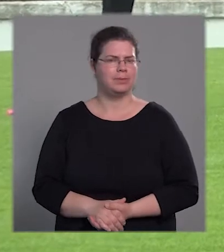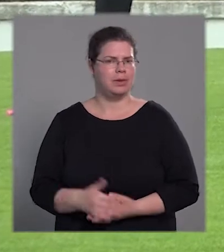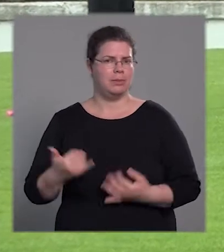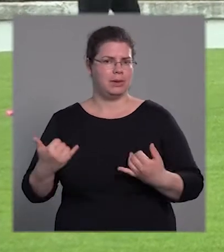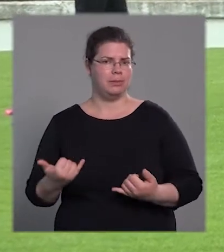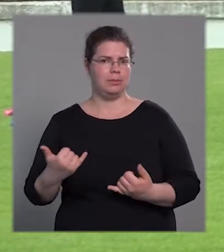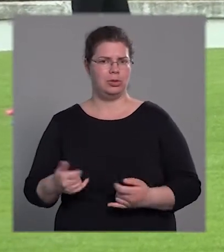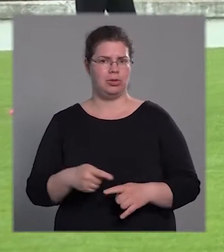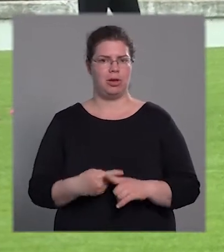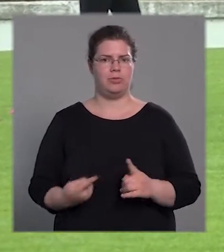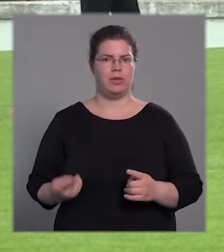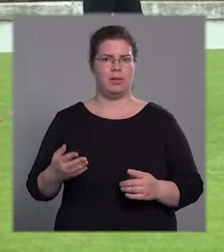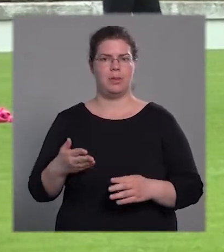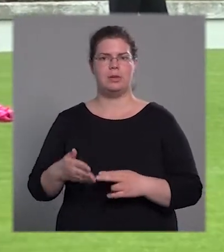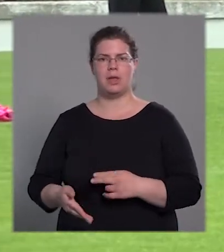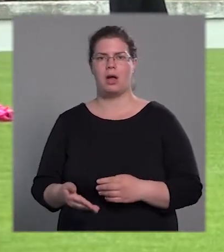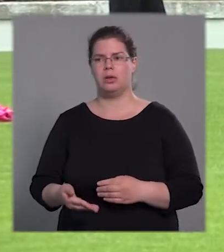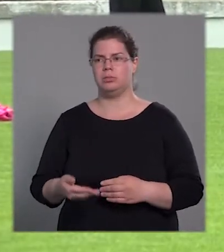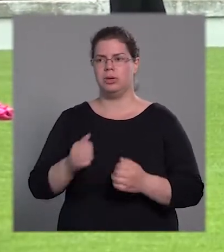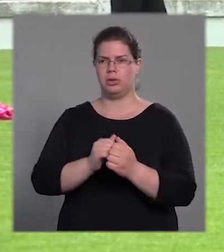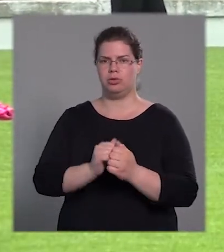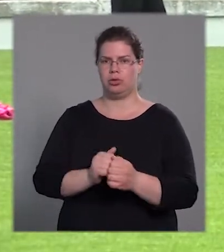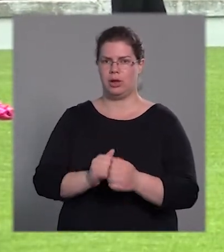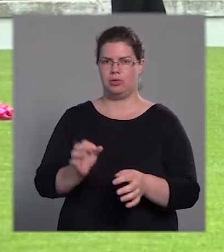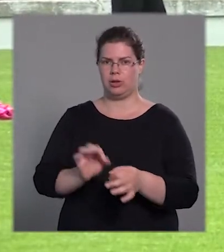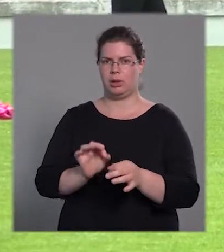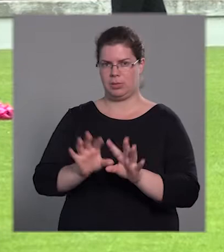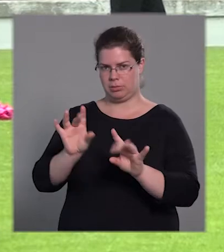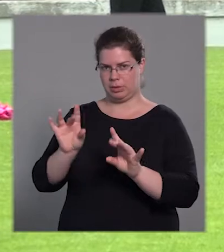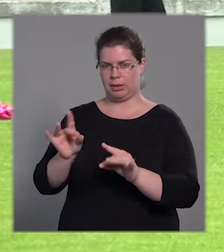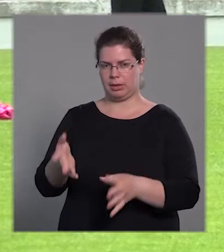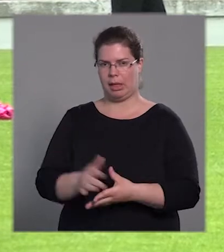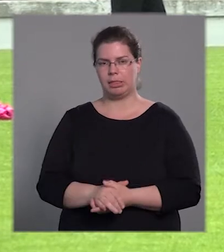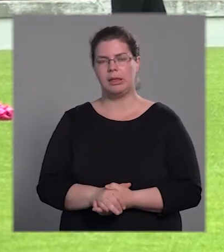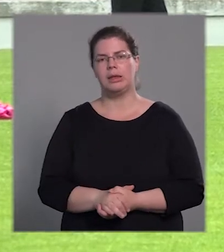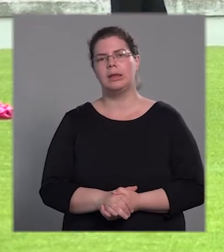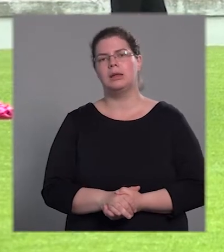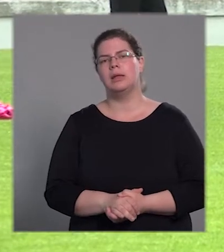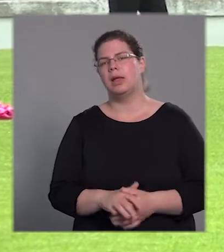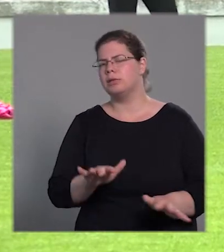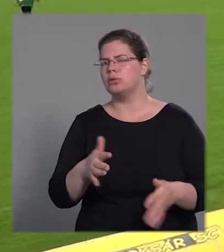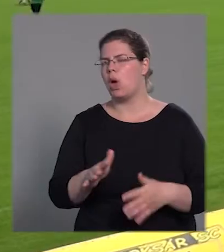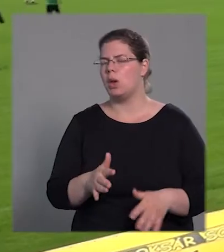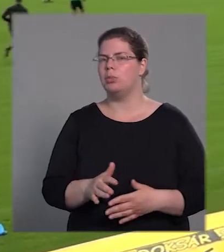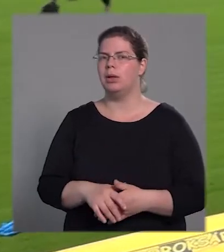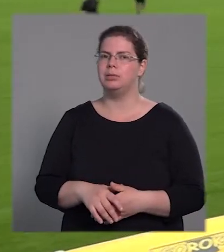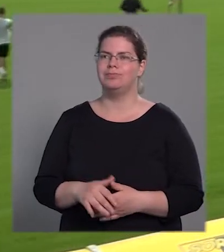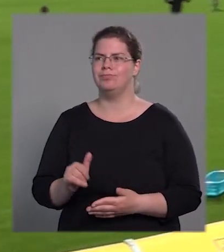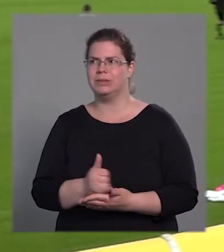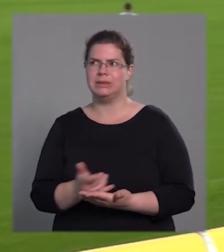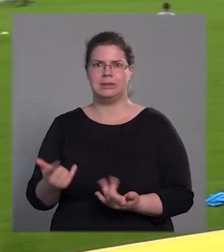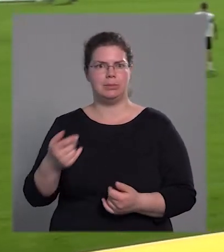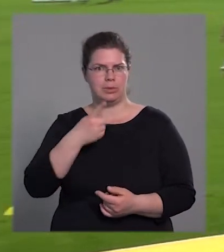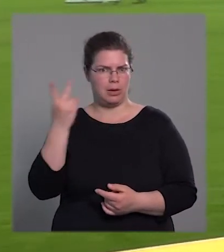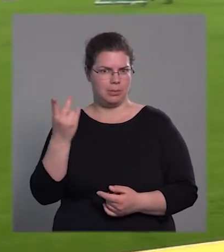a félbeszakadt bajnokság esetében ugye a 10., ez körülbelül igazából szakmailag